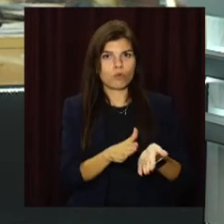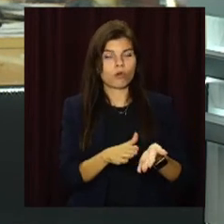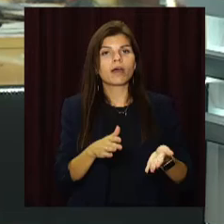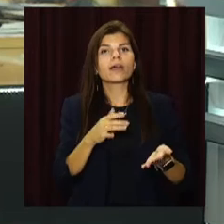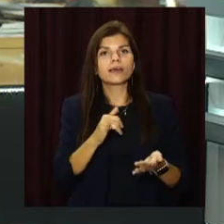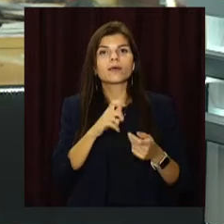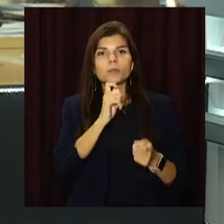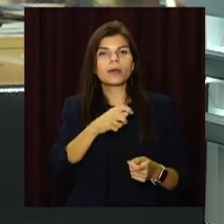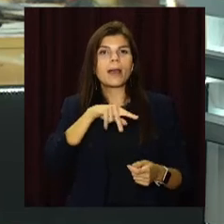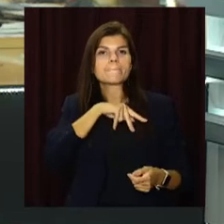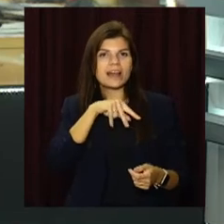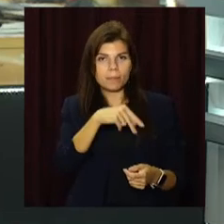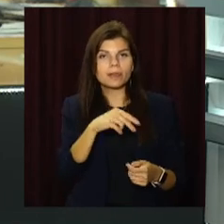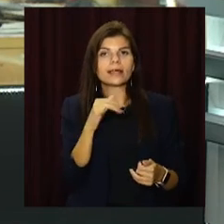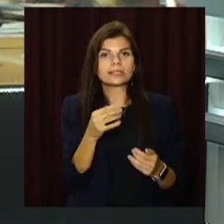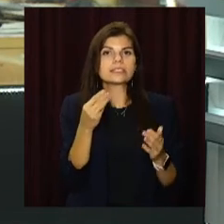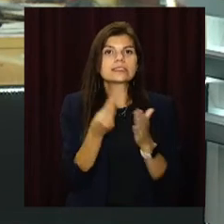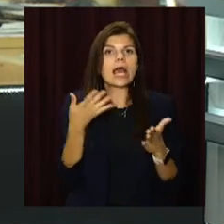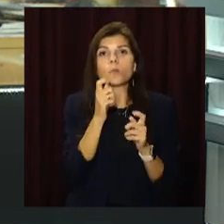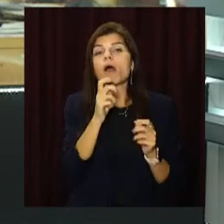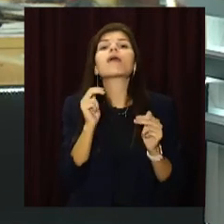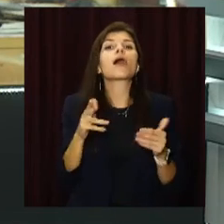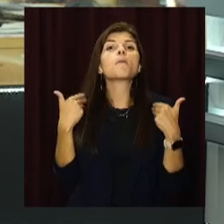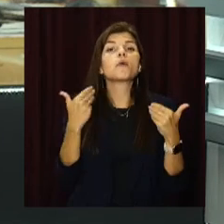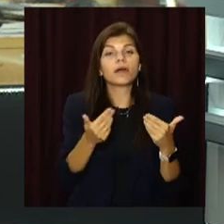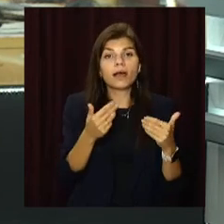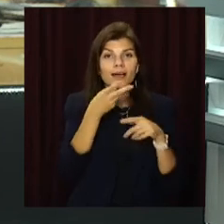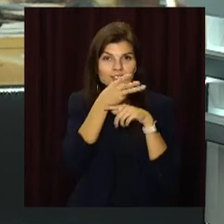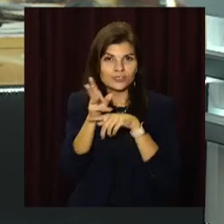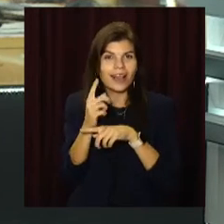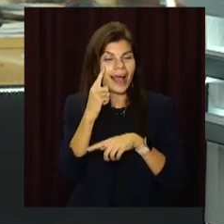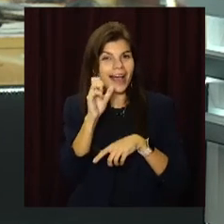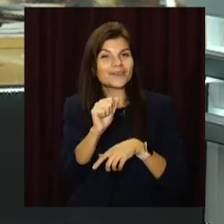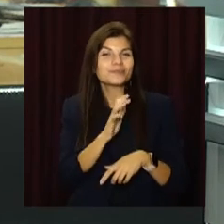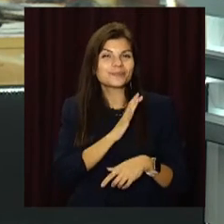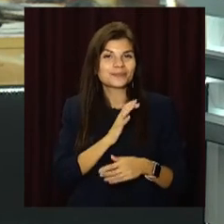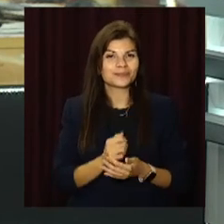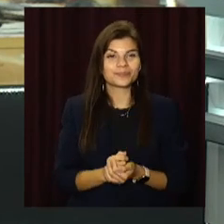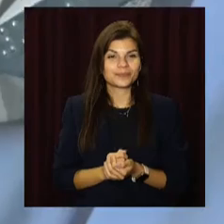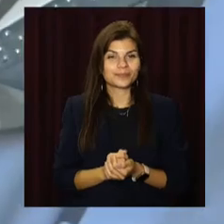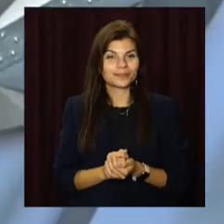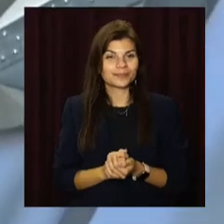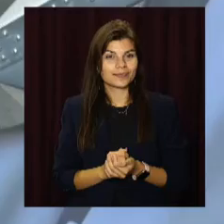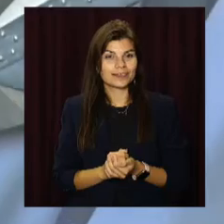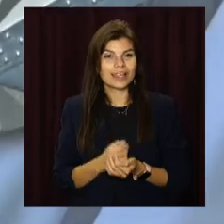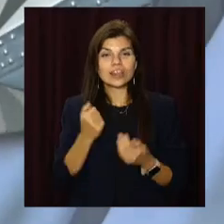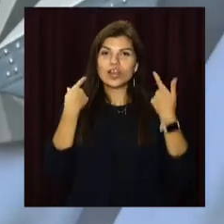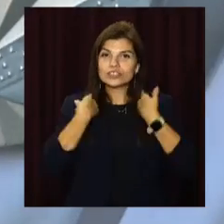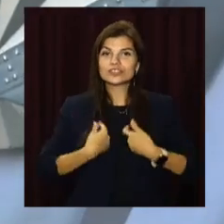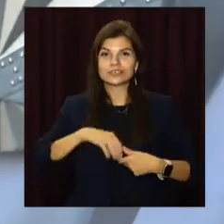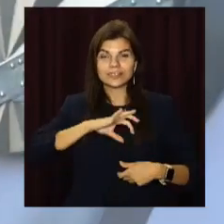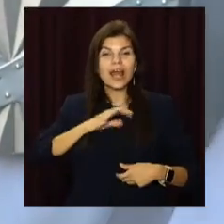вручили премії та цінні подарунки. Як вітали героїв, розкажуть наші журналісти. На шиї